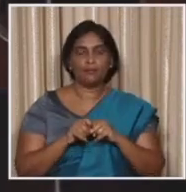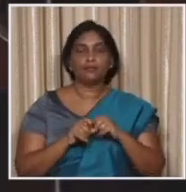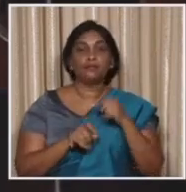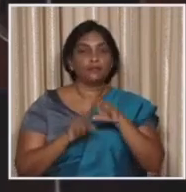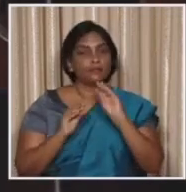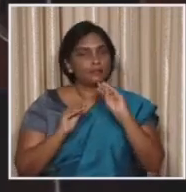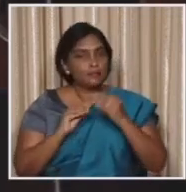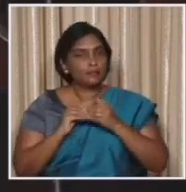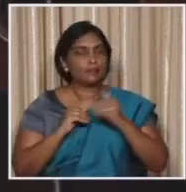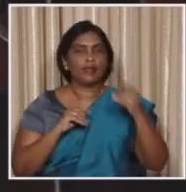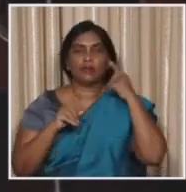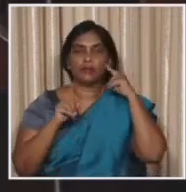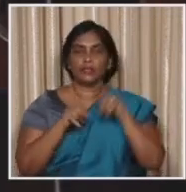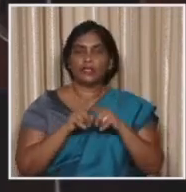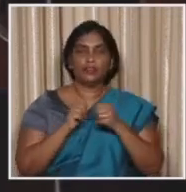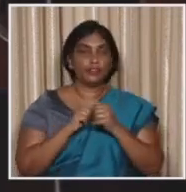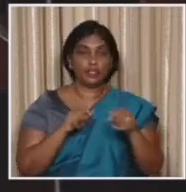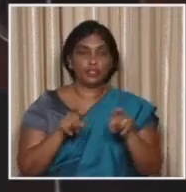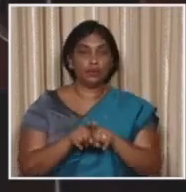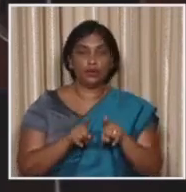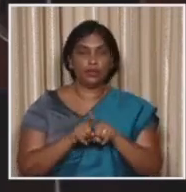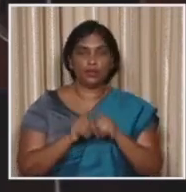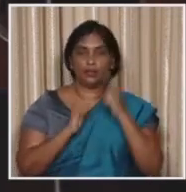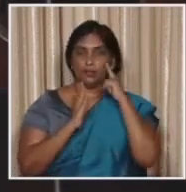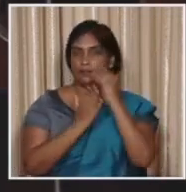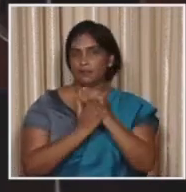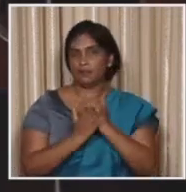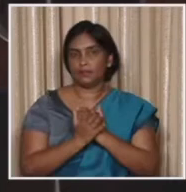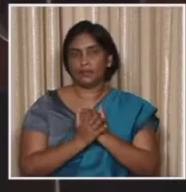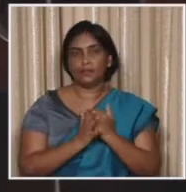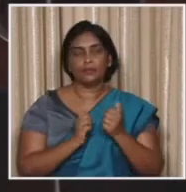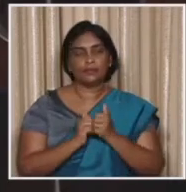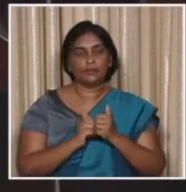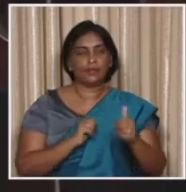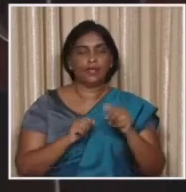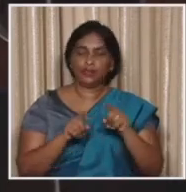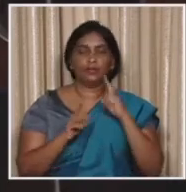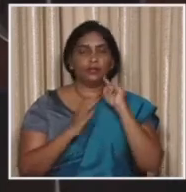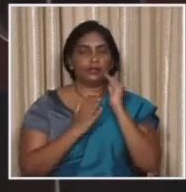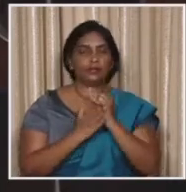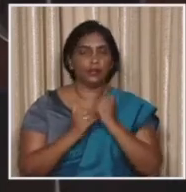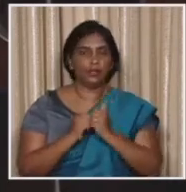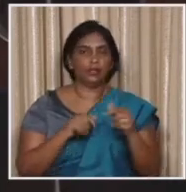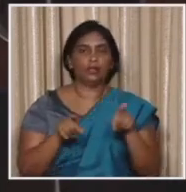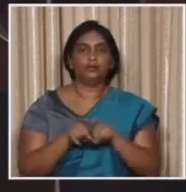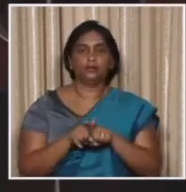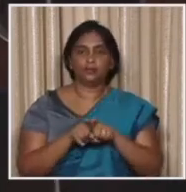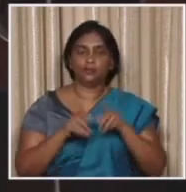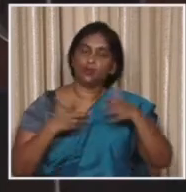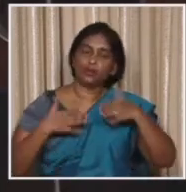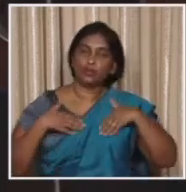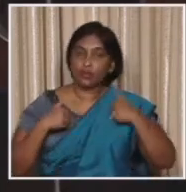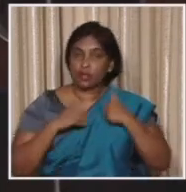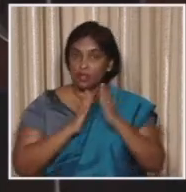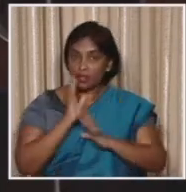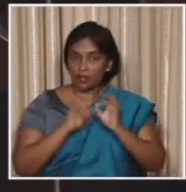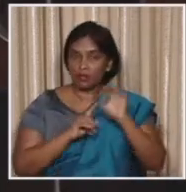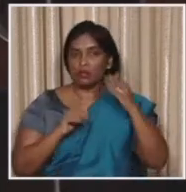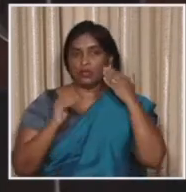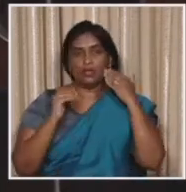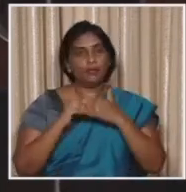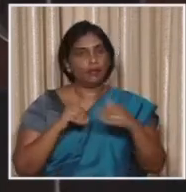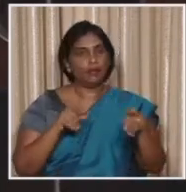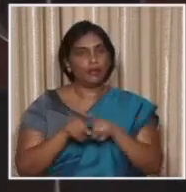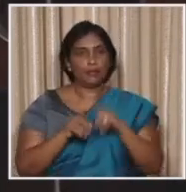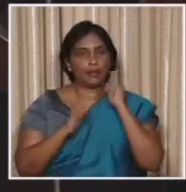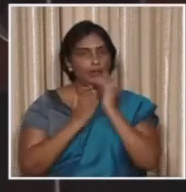තාක් දුරකට සෞඛ්‍ය අමාත්‍යංශය තුල ක්‍රියාත්මක වෙනවා. මොන සෞඛ්‍ය අමාත්‍යවරයා හිටියත් මම හිතන්නේ